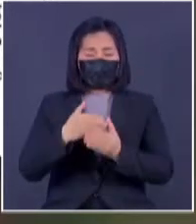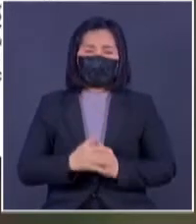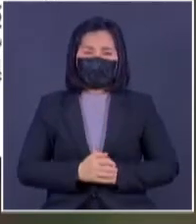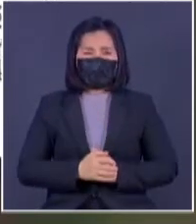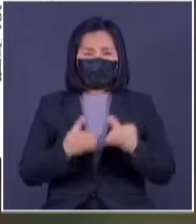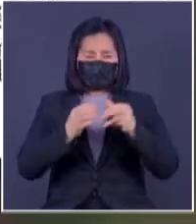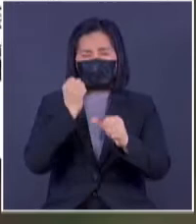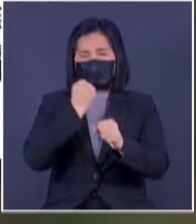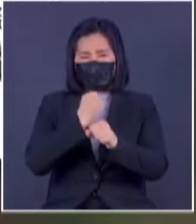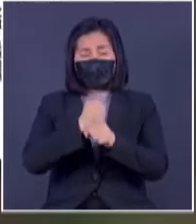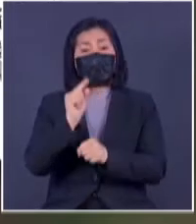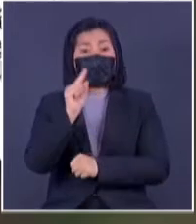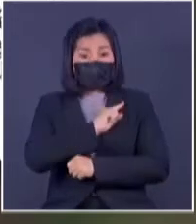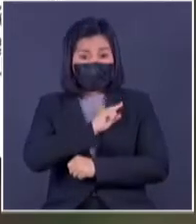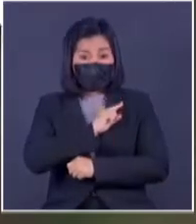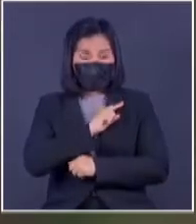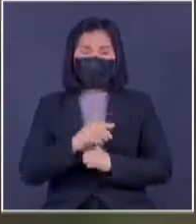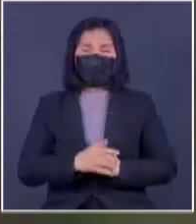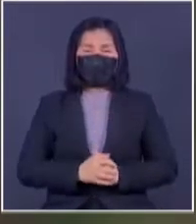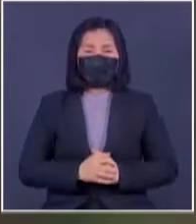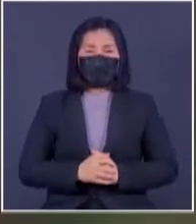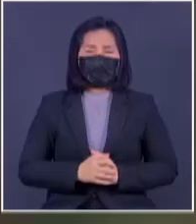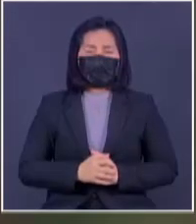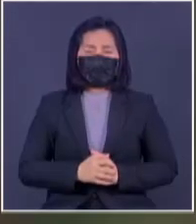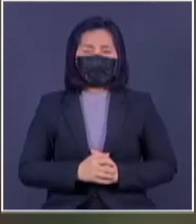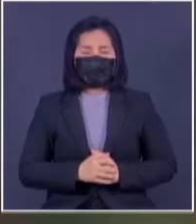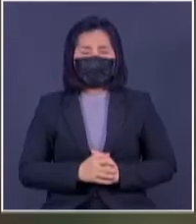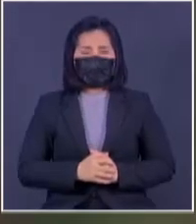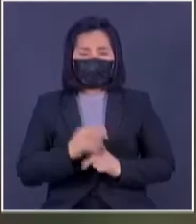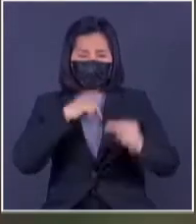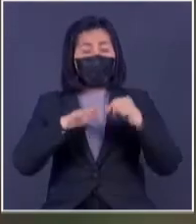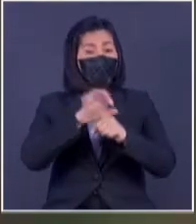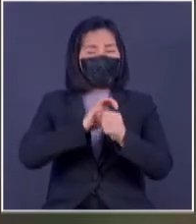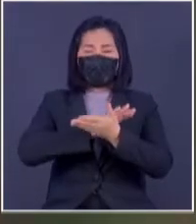รวมทั้งทีมงานที่เกี่ยวข้องใน Special Workshop for Film เนี่ยนะครับไป